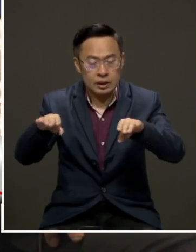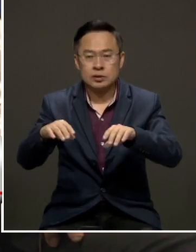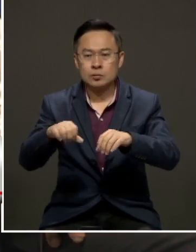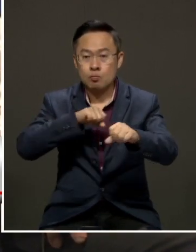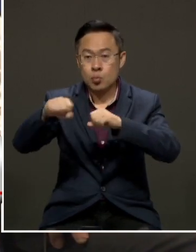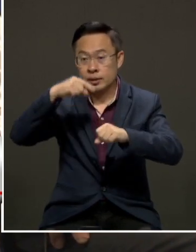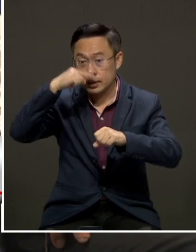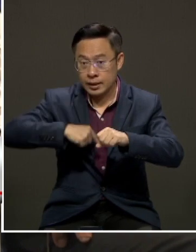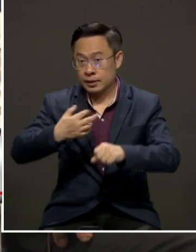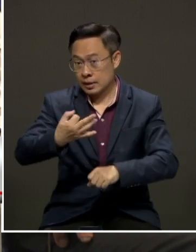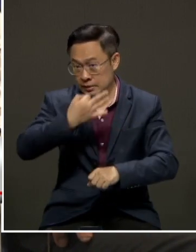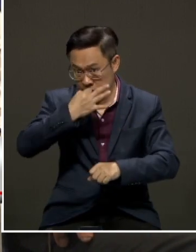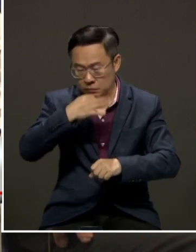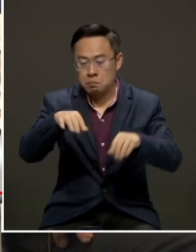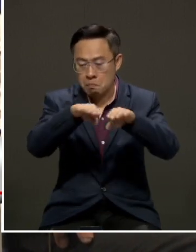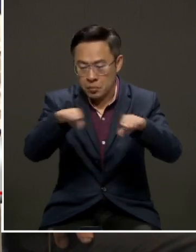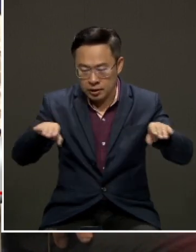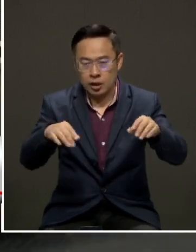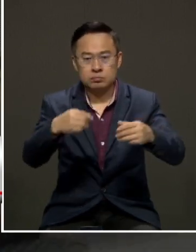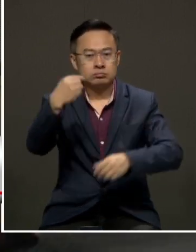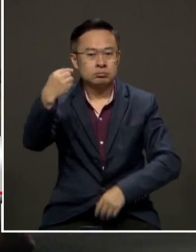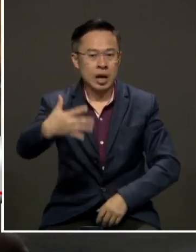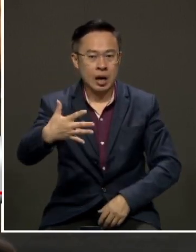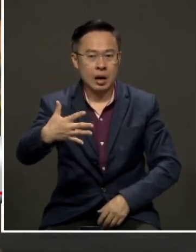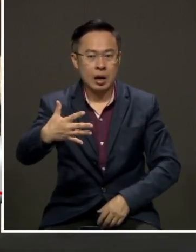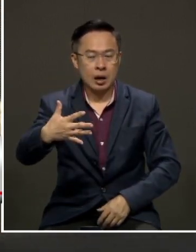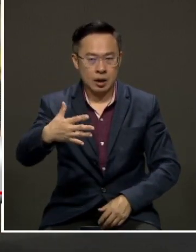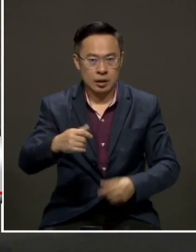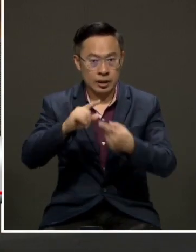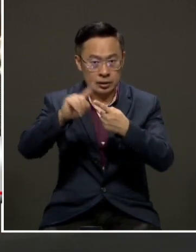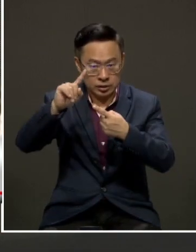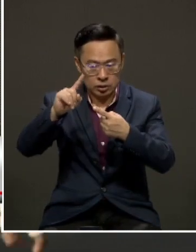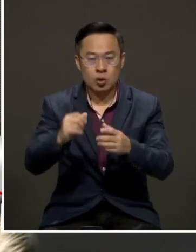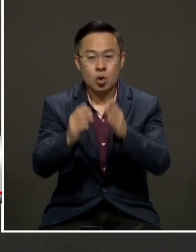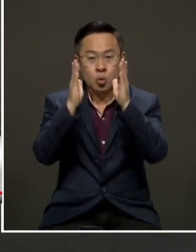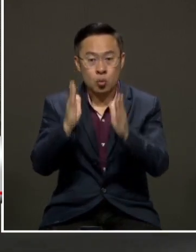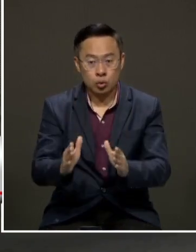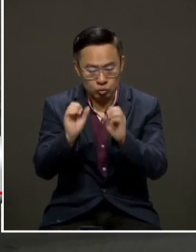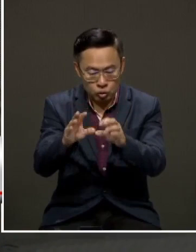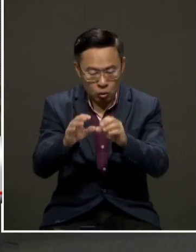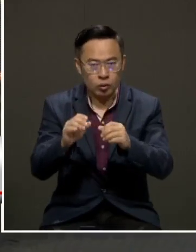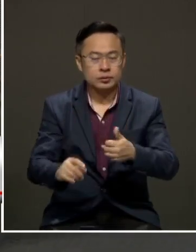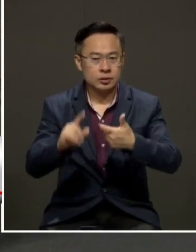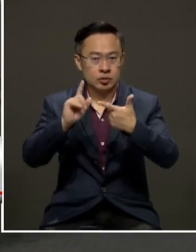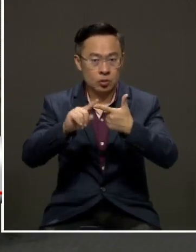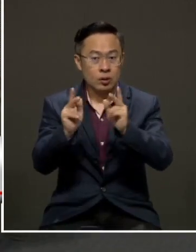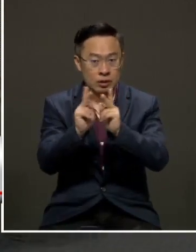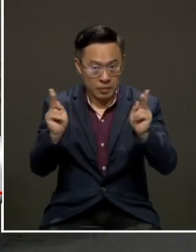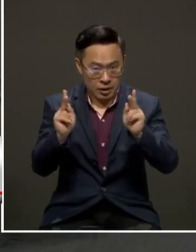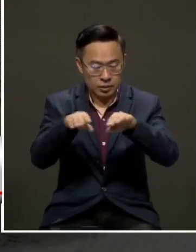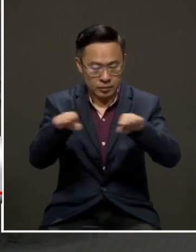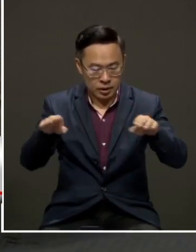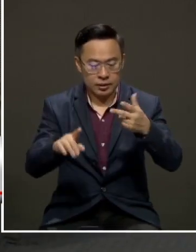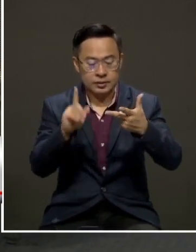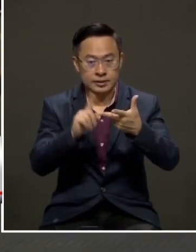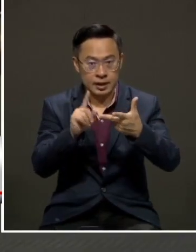ำนวน5ด้านด้วยกันนะคะประกอบไปด้วยมาตรฐานผู้ฝึกสอนมวยไทยมาตรฐานการตัดสินกีฬามวยไทย